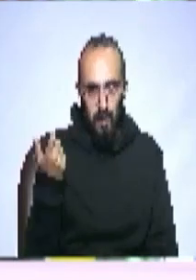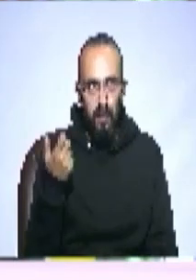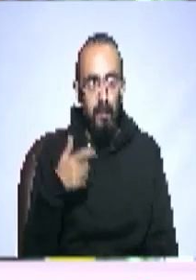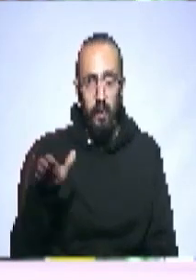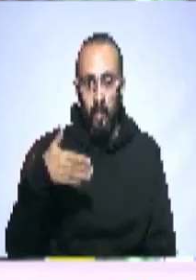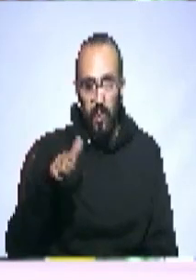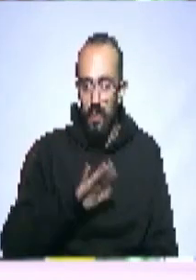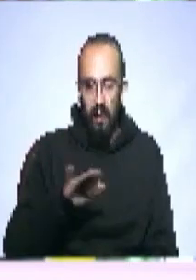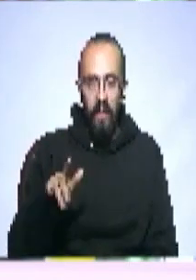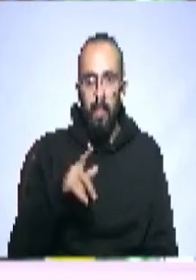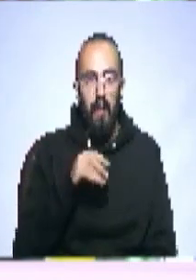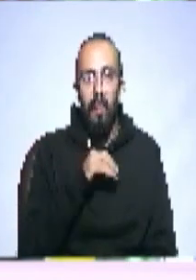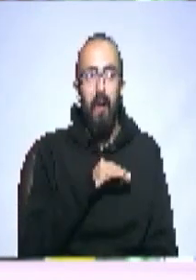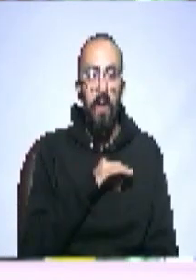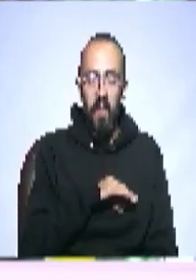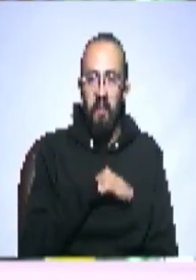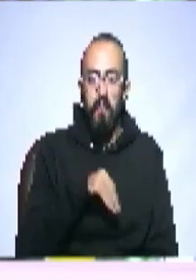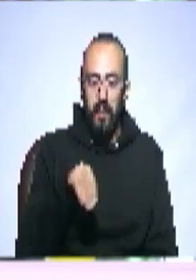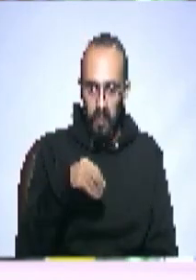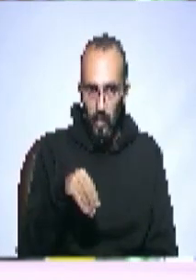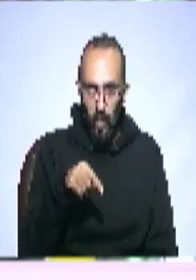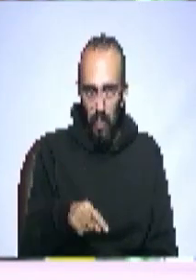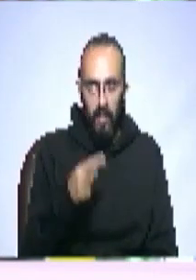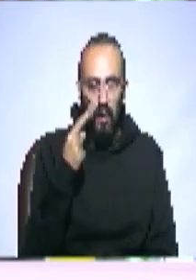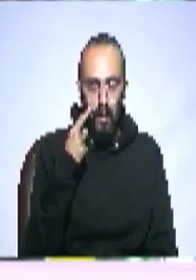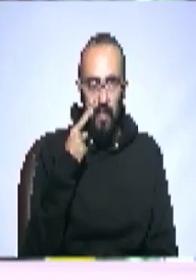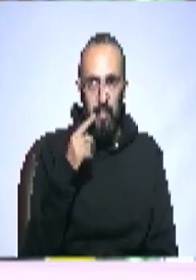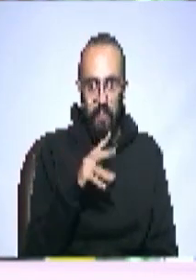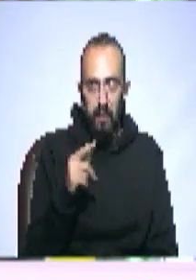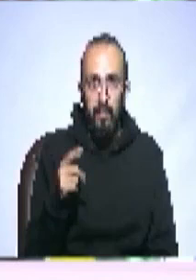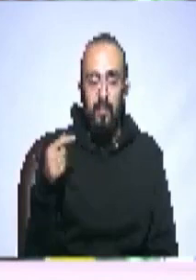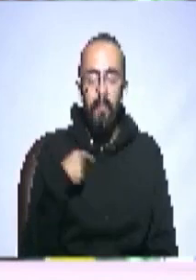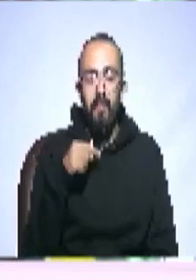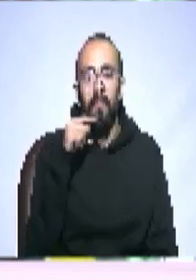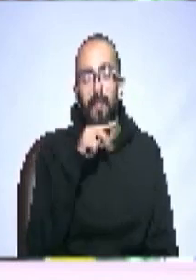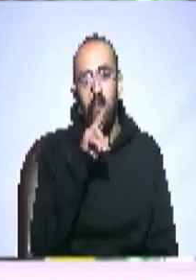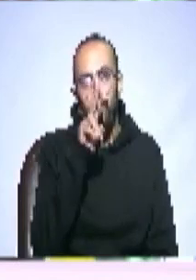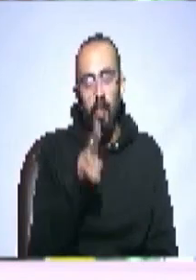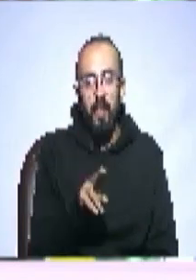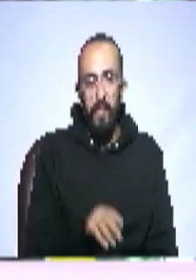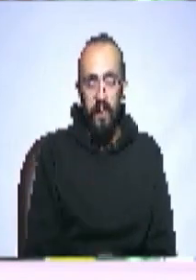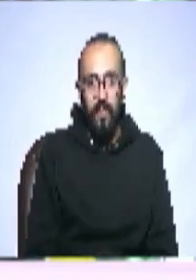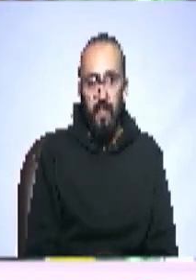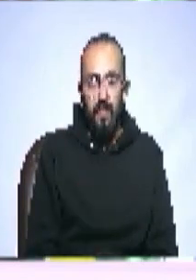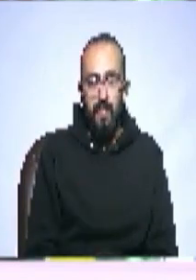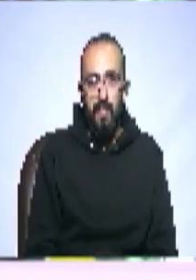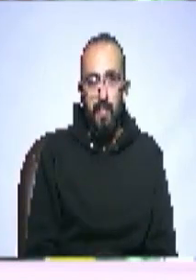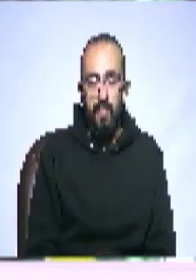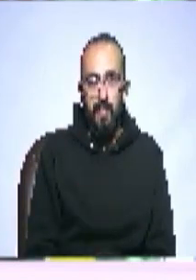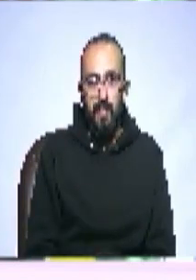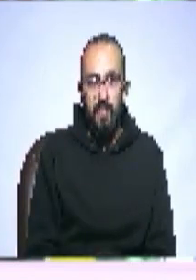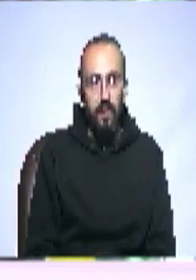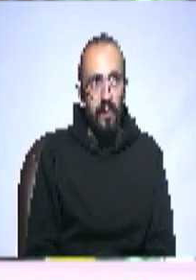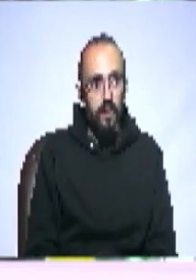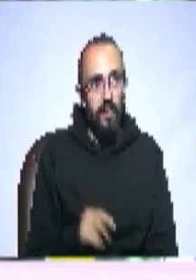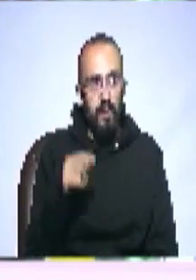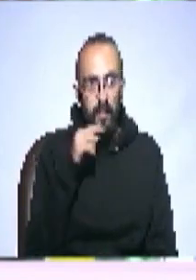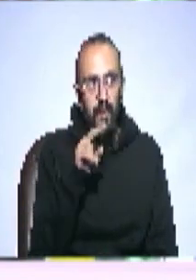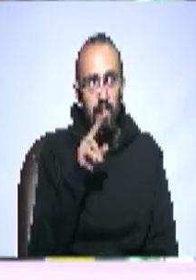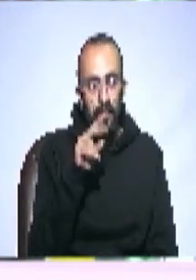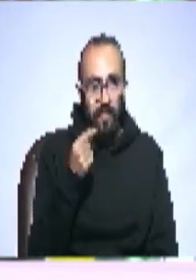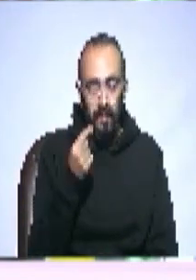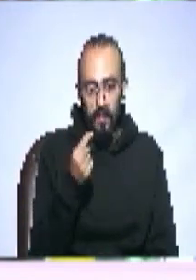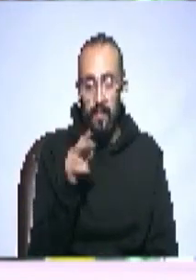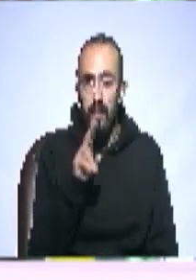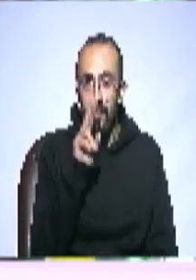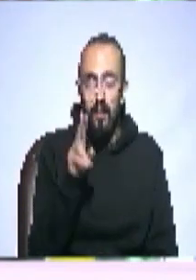مش البطاطا المشويه او المسلوقه، جربوا البطاطا المطبوخه. طب انا ممكن اسالك سؤال لو سمحت؟ رائعه جدا. ممكن ادوق الشعريه؟ طب الاول اتفضل. معلش،